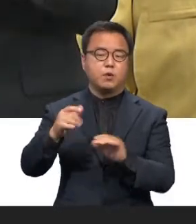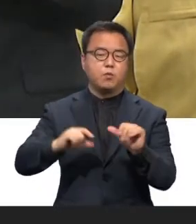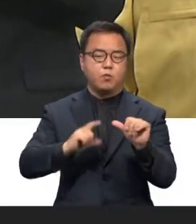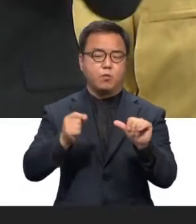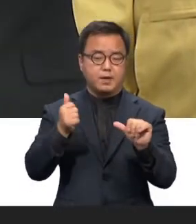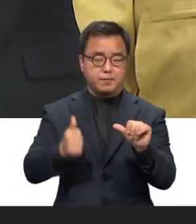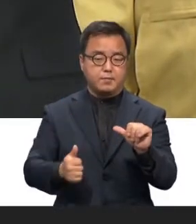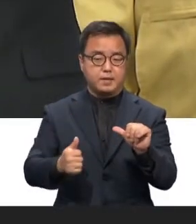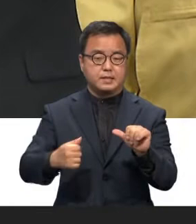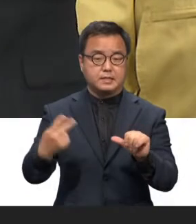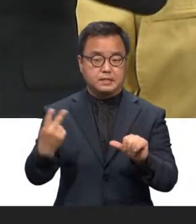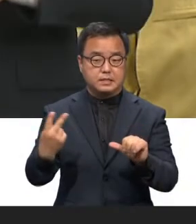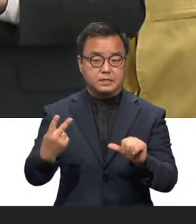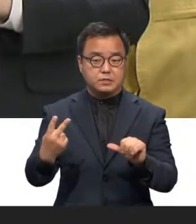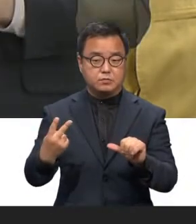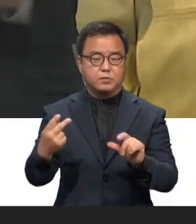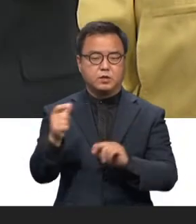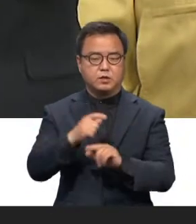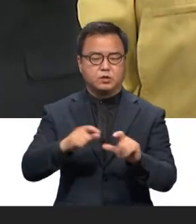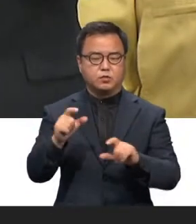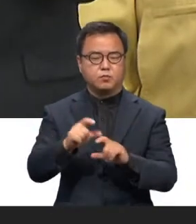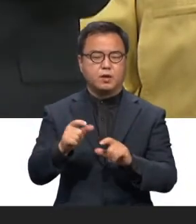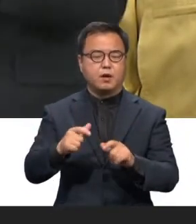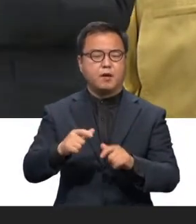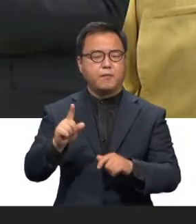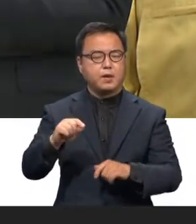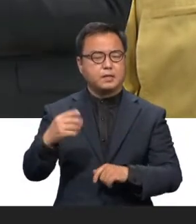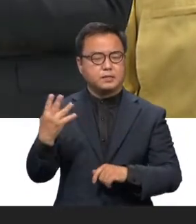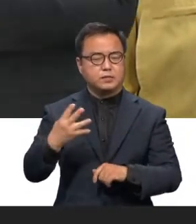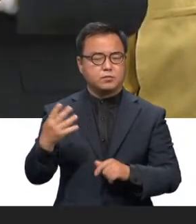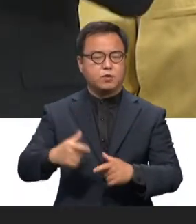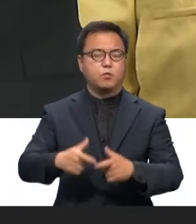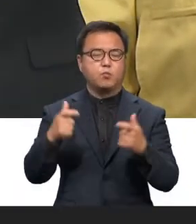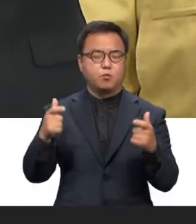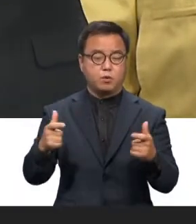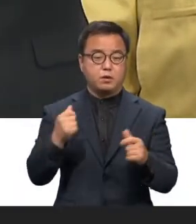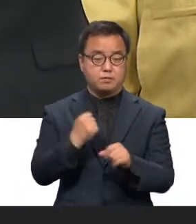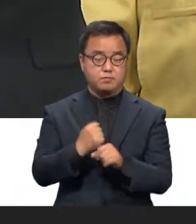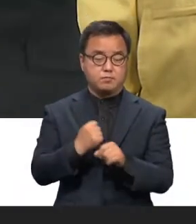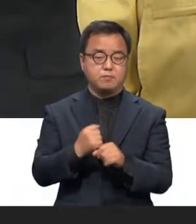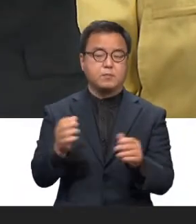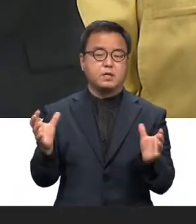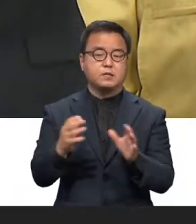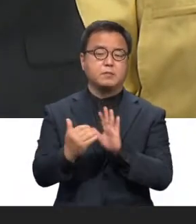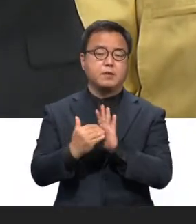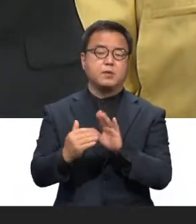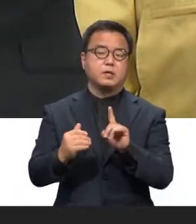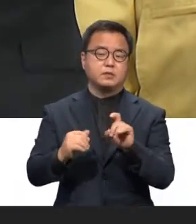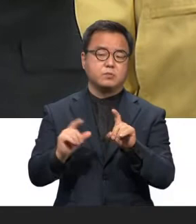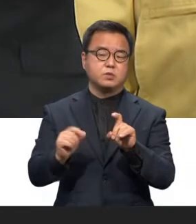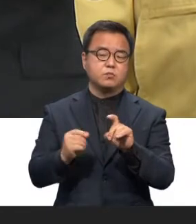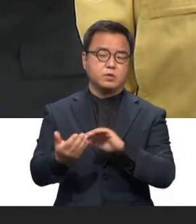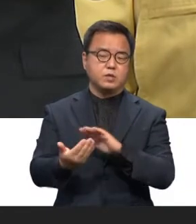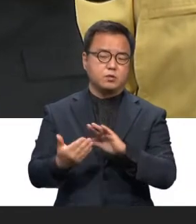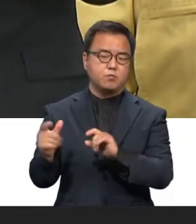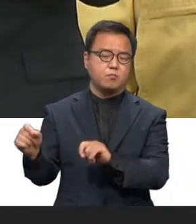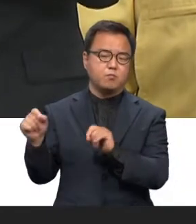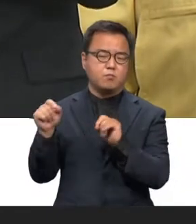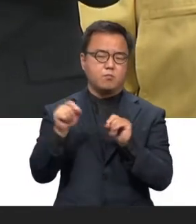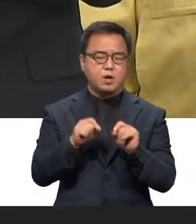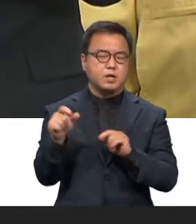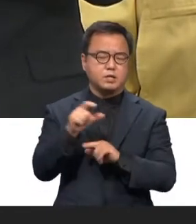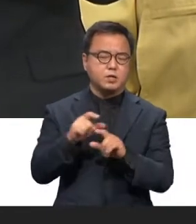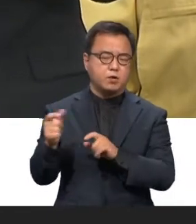만 4천여 개 서로 확대되며 집단 면역의 시기를 11월 이전으로 단 하루라도 더